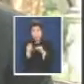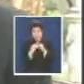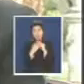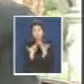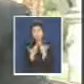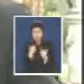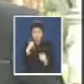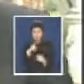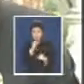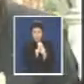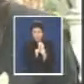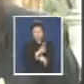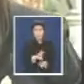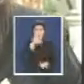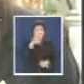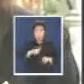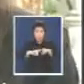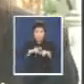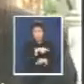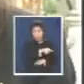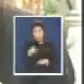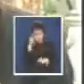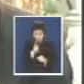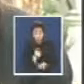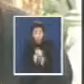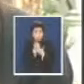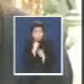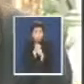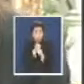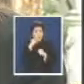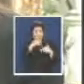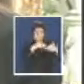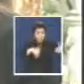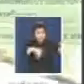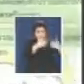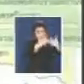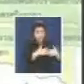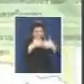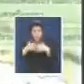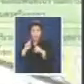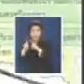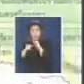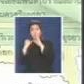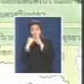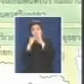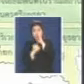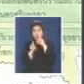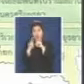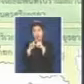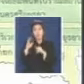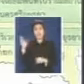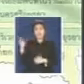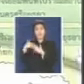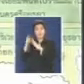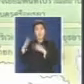หารร่วมกันเพราะว่าภาคเอกชนในส่วนนิคมก็ต้องทำในส่วนของการระบายน้ำในขนนิคมด้วยนะคะก็จะเอาผู้ว่าราชการจังหวัดทั้งหมดในพื้นที่นี้มาประชุมรวม